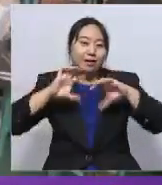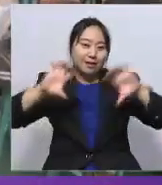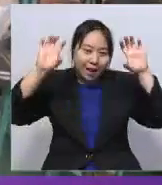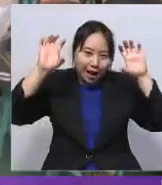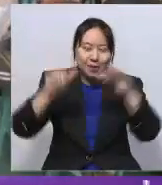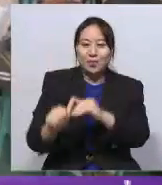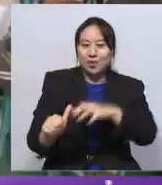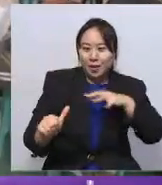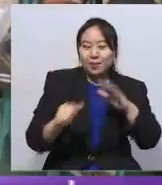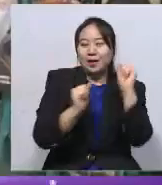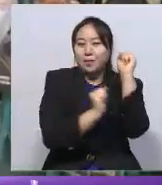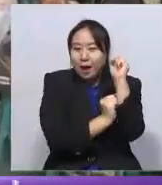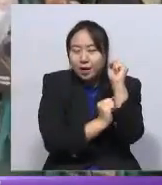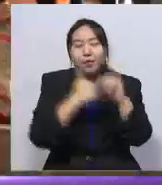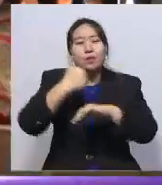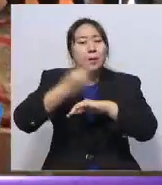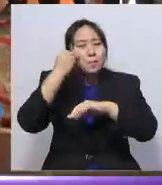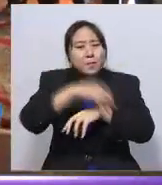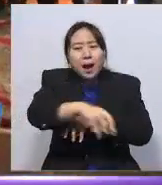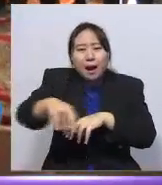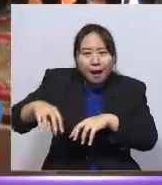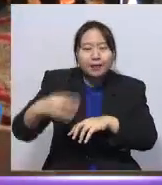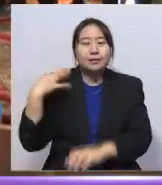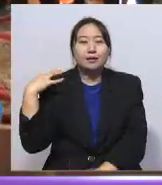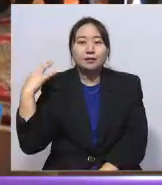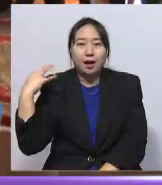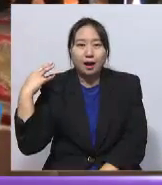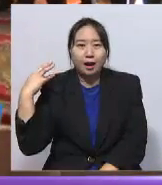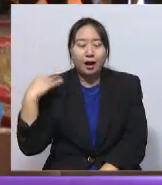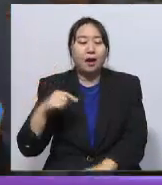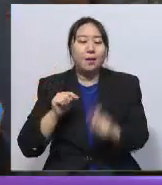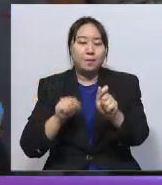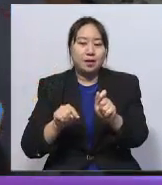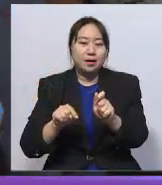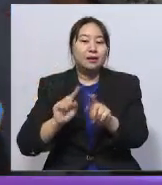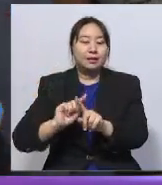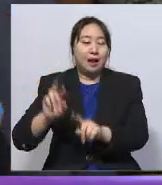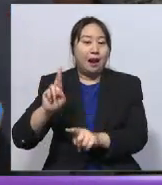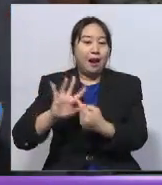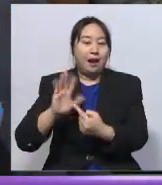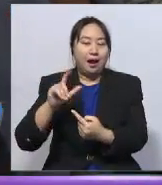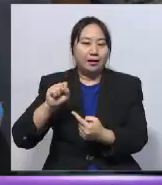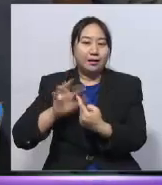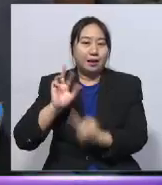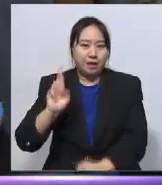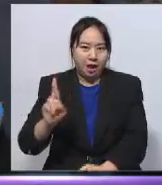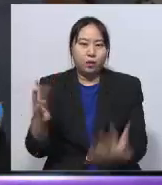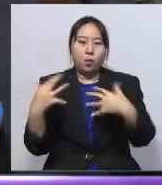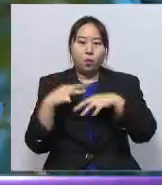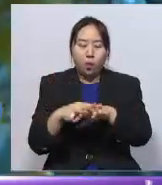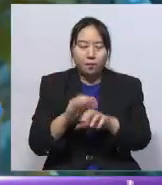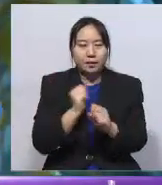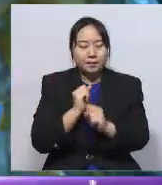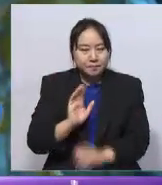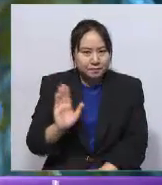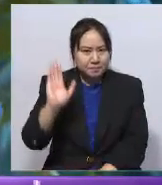ำท้องถิ่นกำนันผู้ใหญ่บ้านและจิตอาสาในอำเภอราชสารรวมพิธีตั้งปณิธานและสัญญาประ